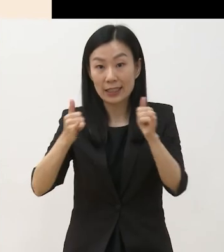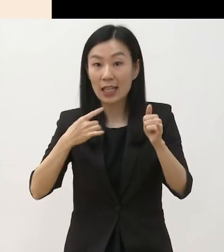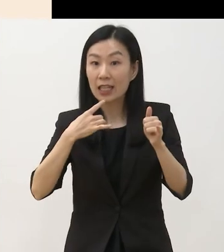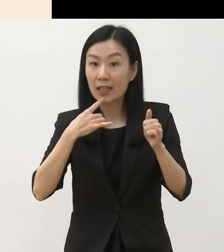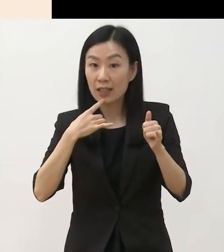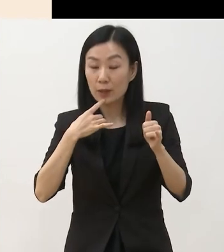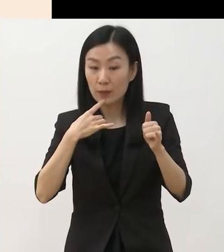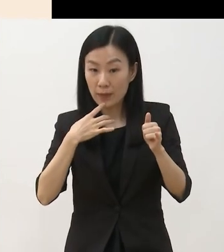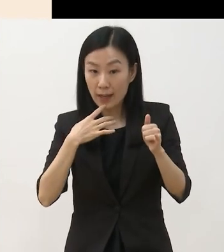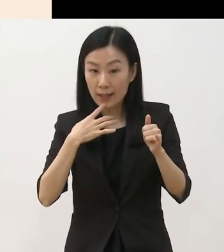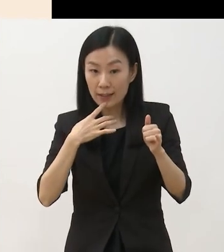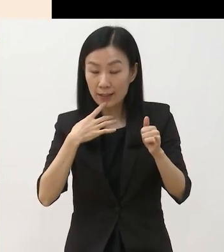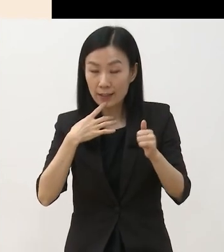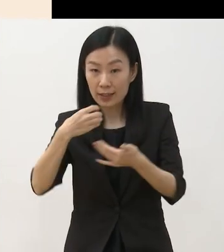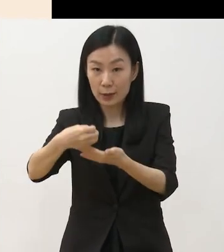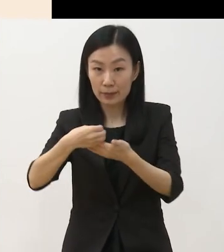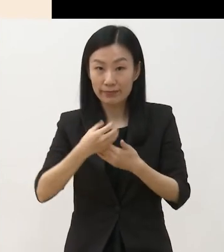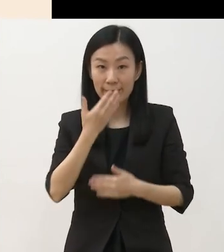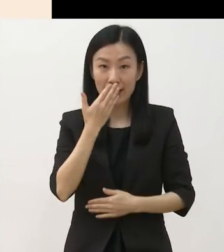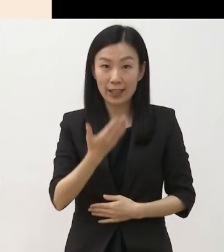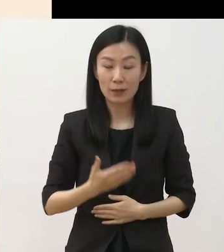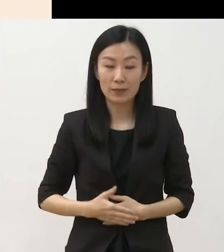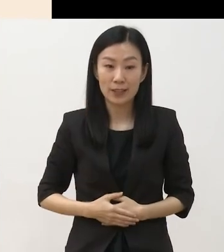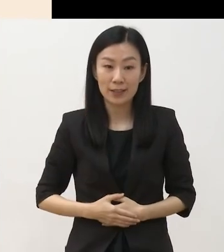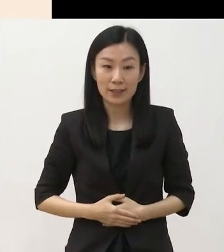한해서 받고 있습니다.